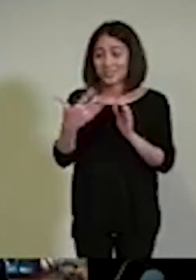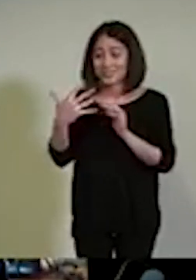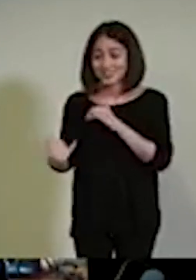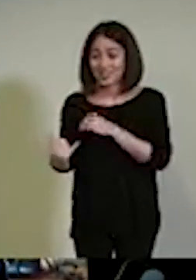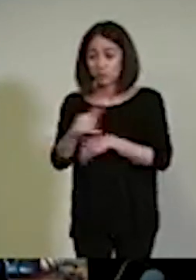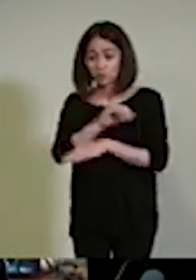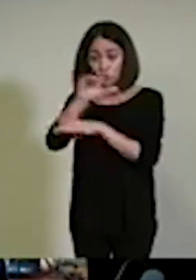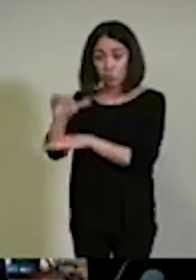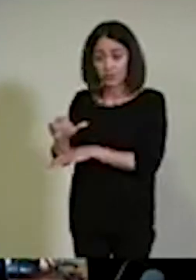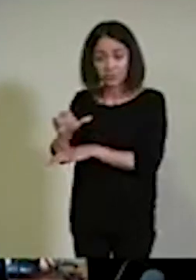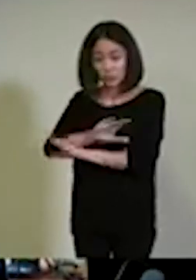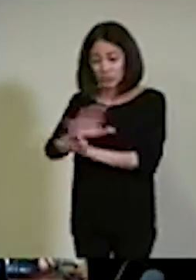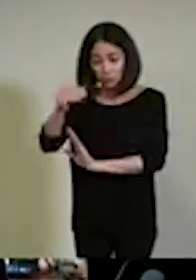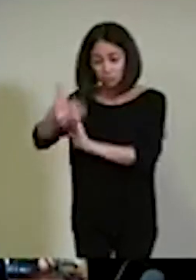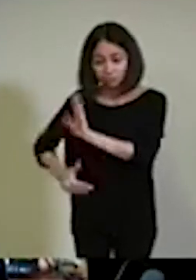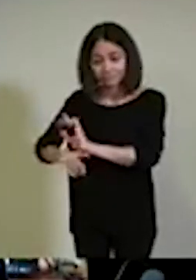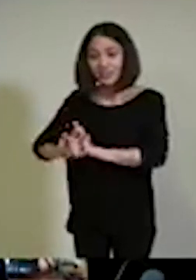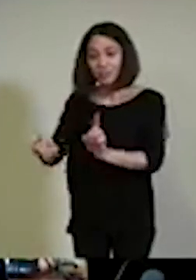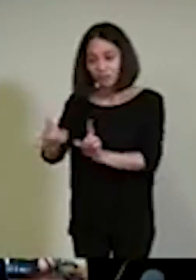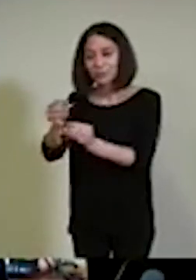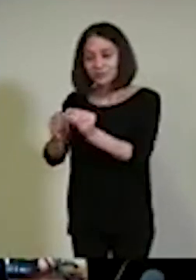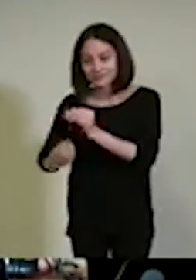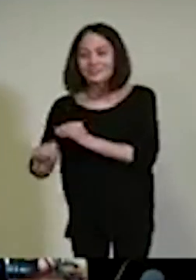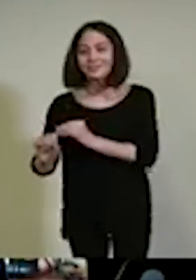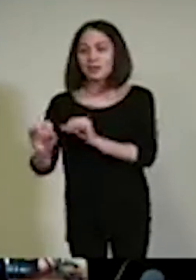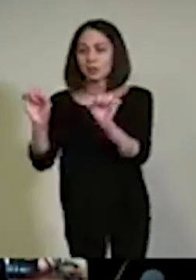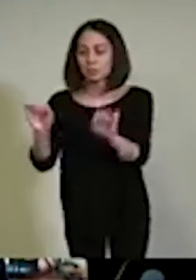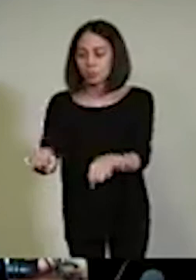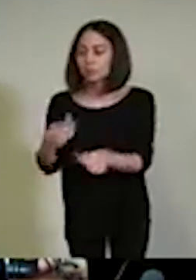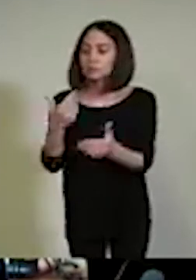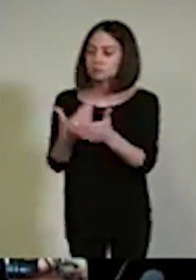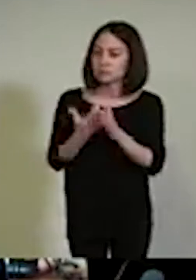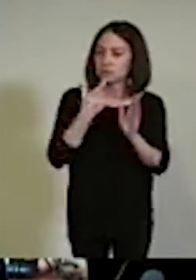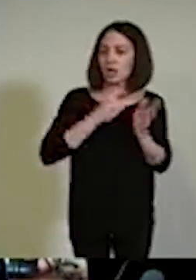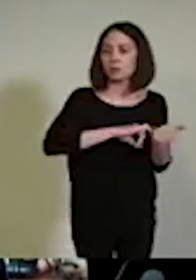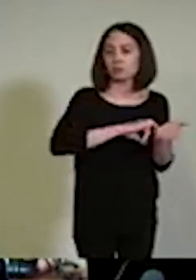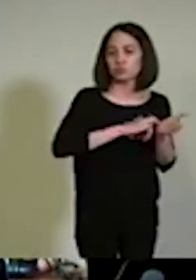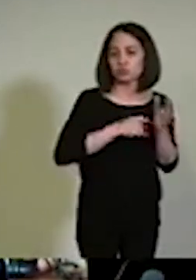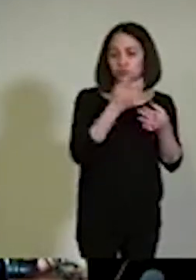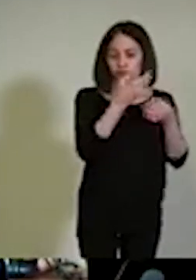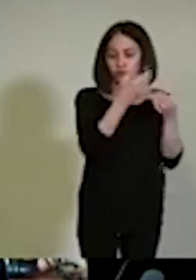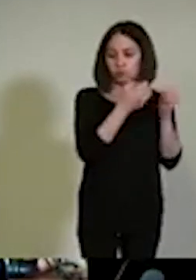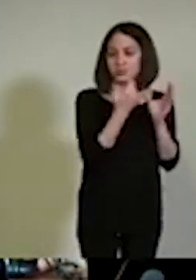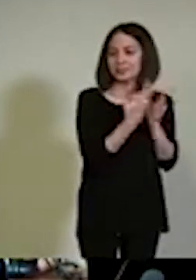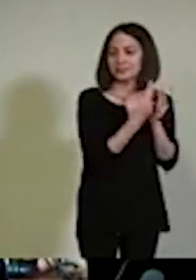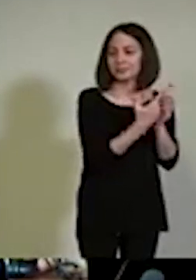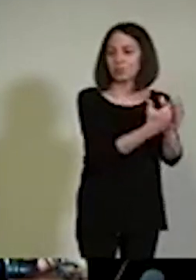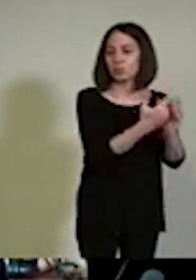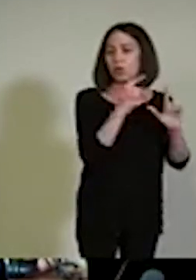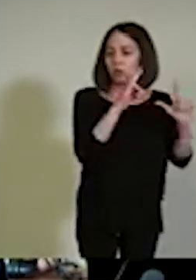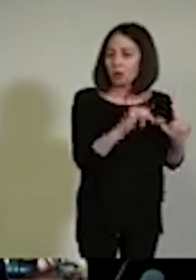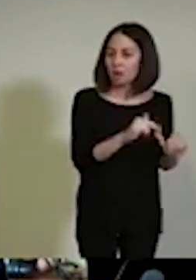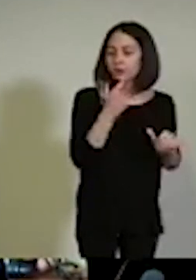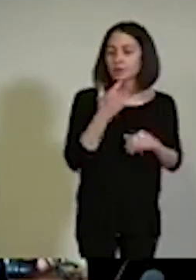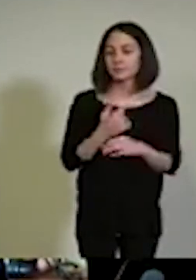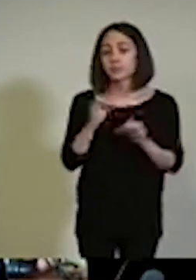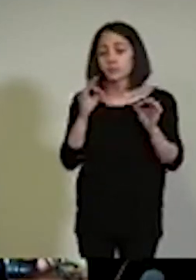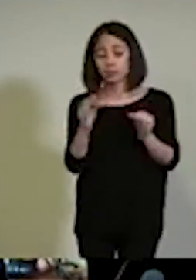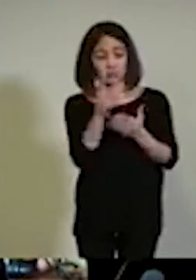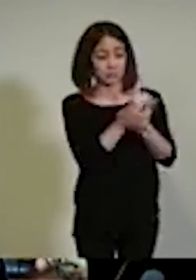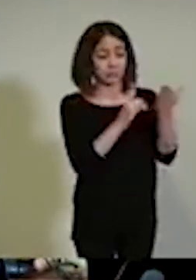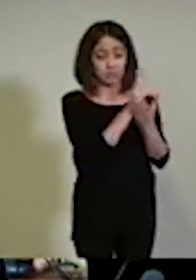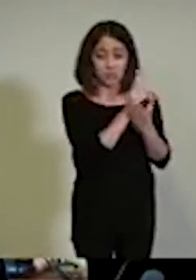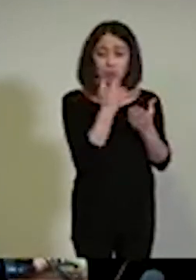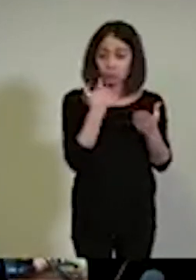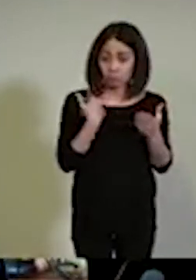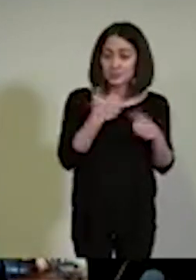des instructions et protocoles d'évaluation sont précisés par différentes sources juridiques. À l'issue de cette évaluation, le département, via un inspecteur de l'aide sociale